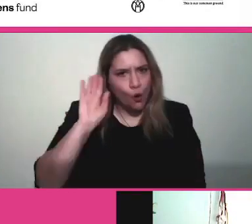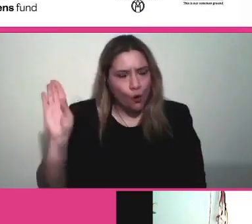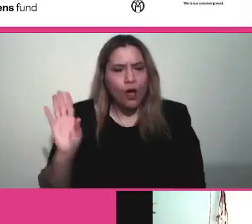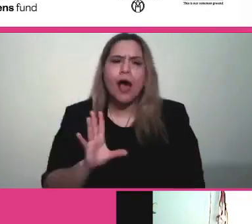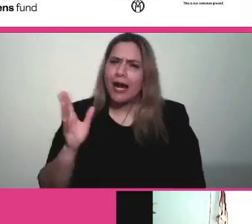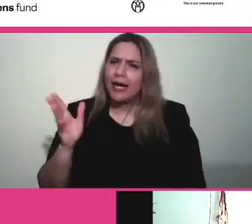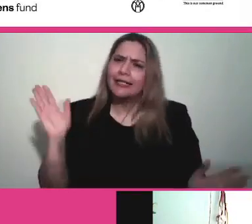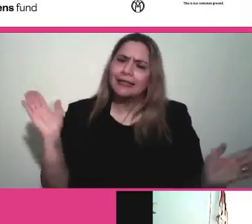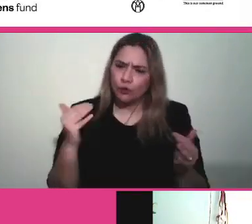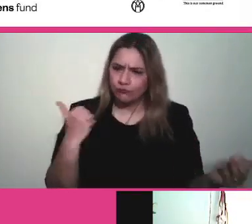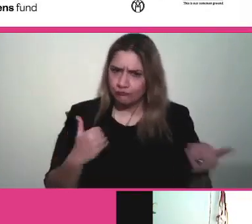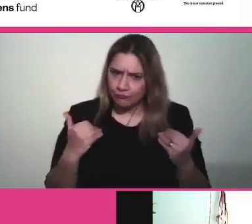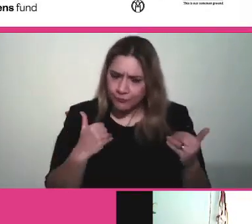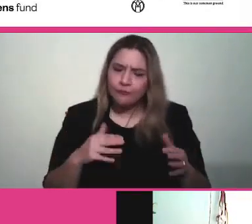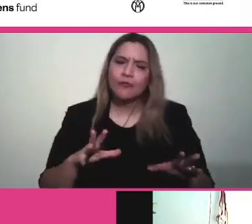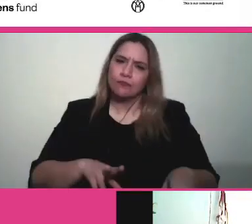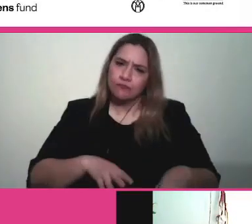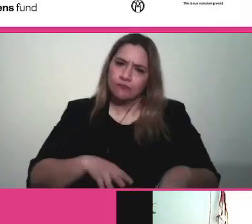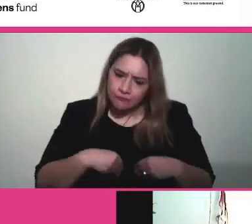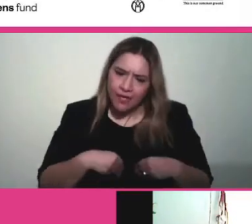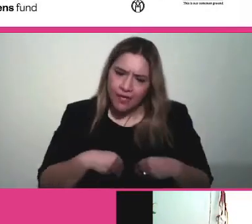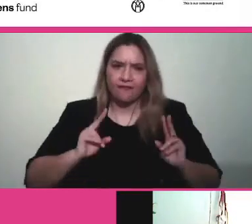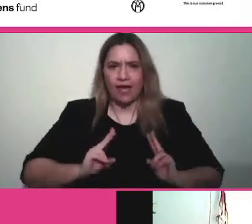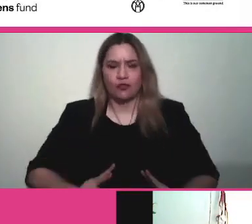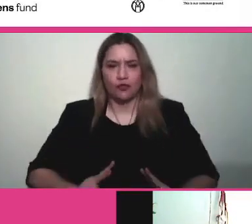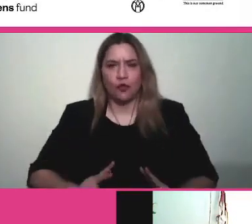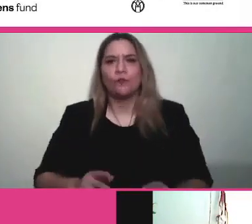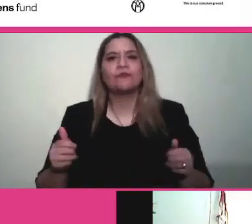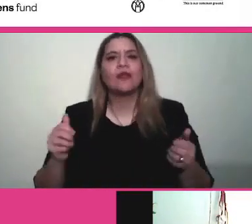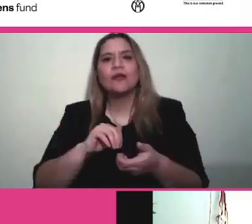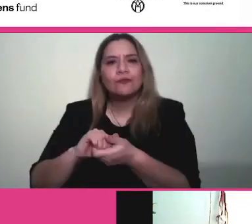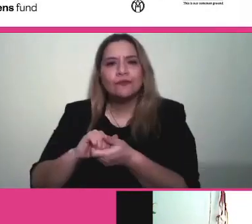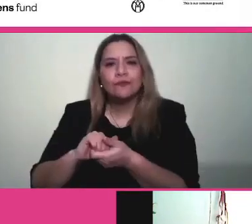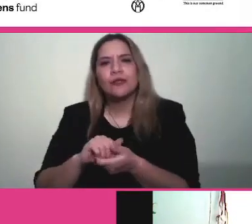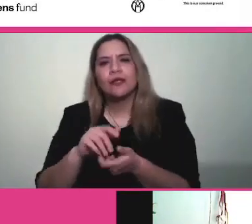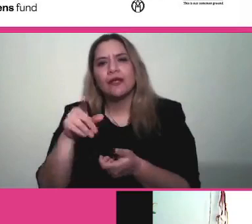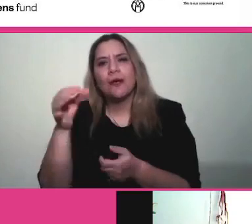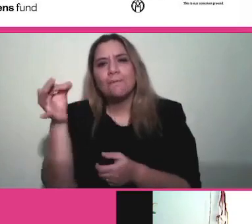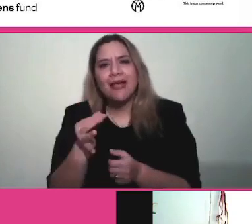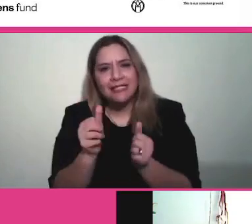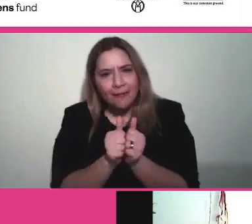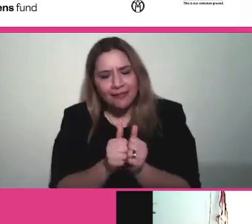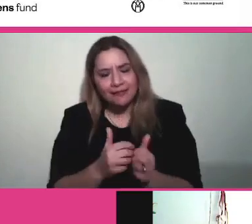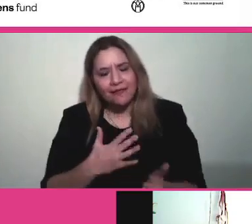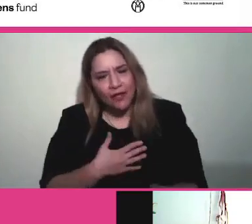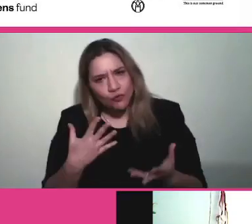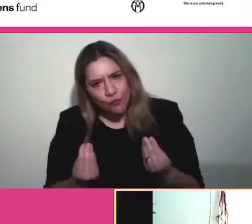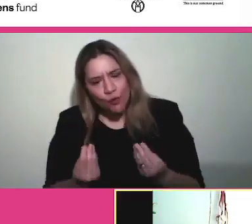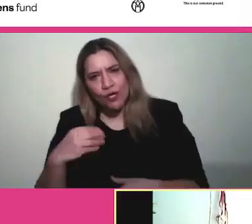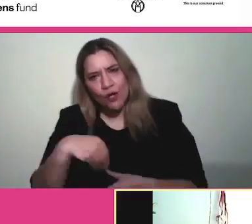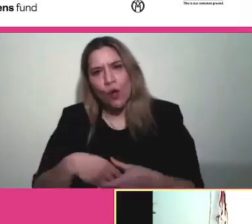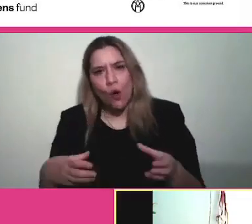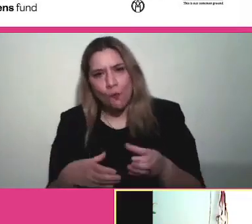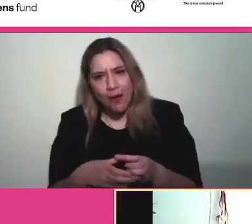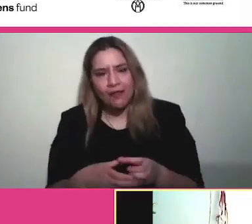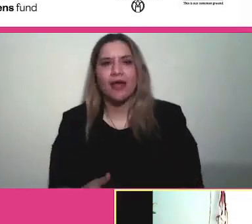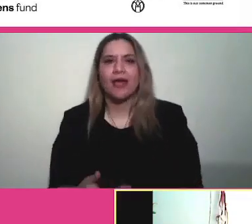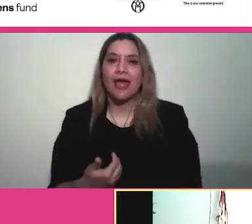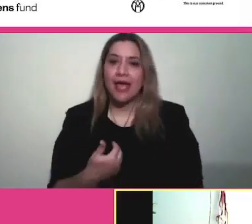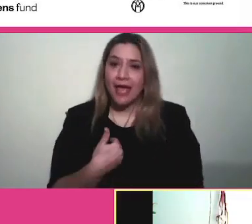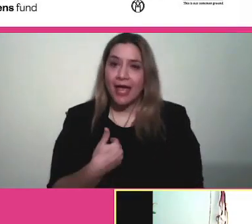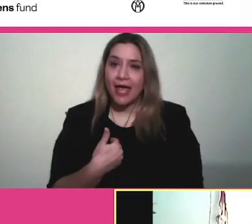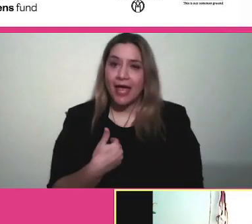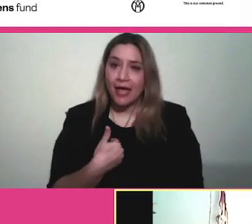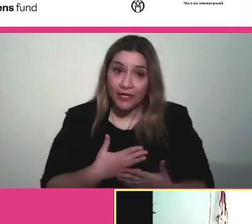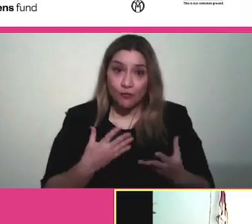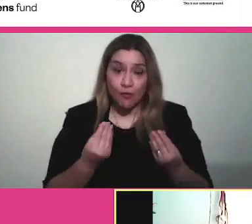και ευχαριστώ πάρα πολύ τα Best Buddies που είμαι στην ομάδα. Και εμείς ευχαριστούμε πάρα πολύ, γιατί και ήσουμε και από